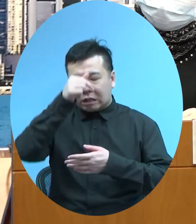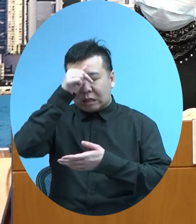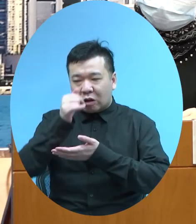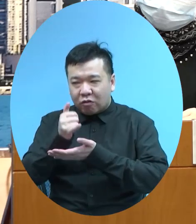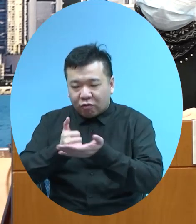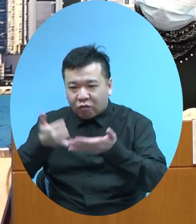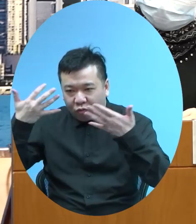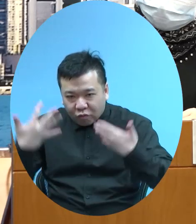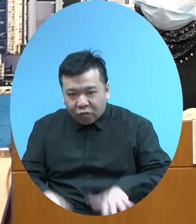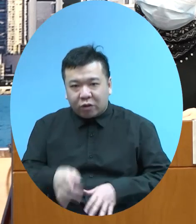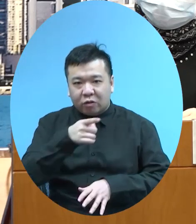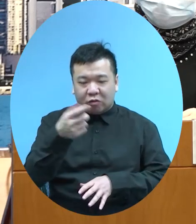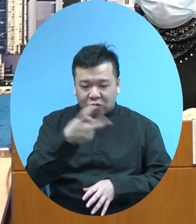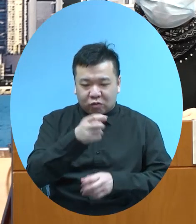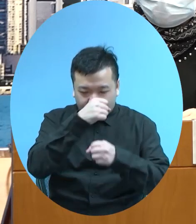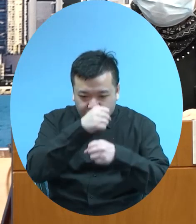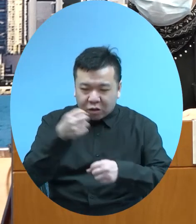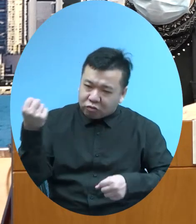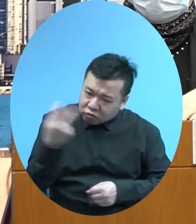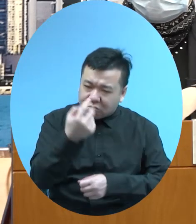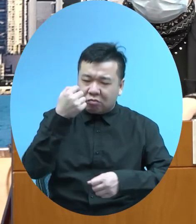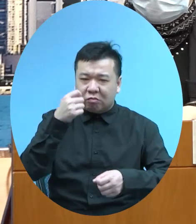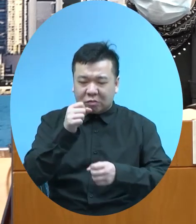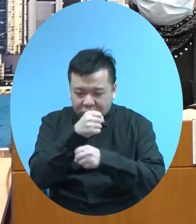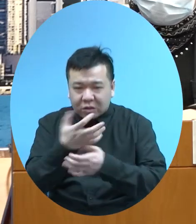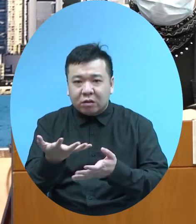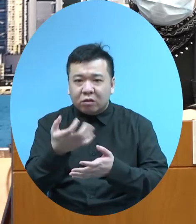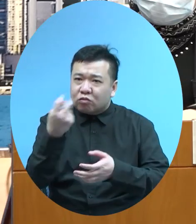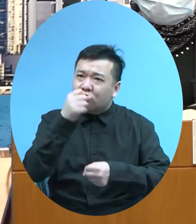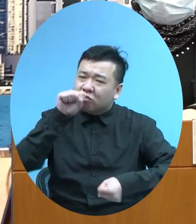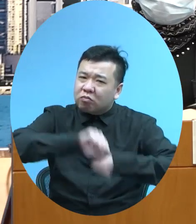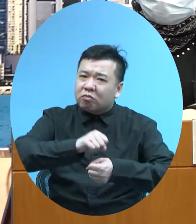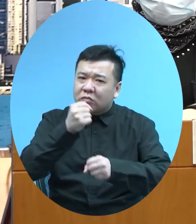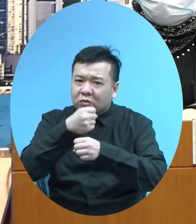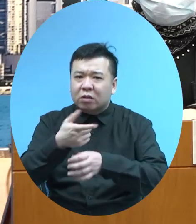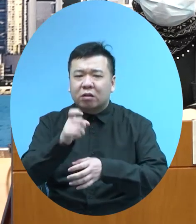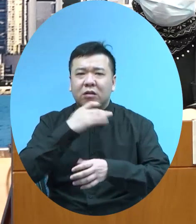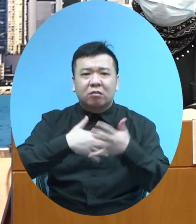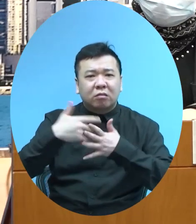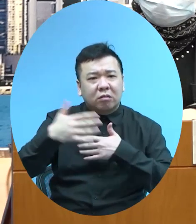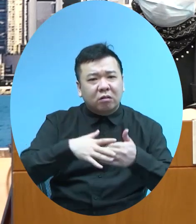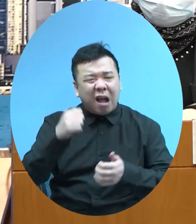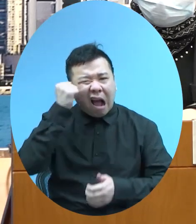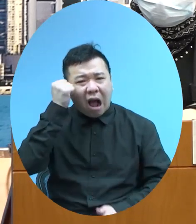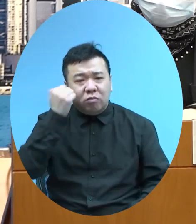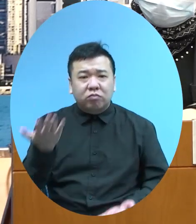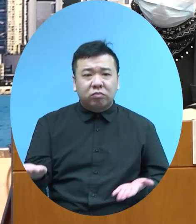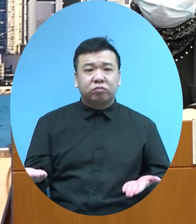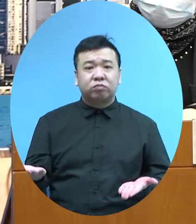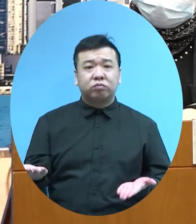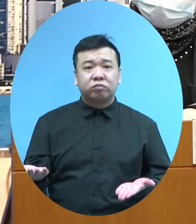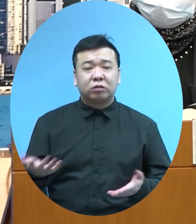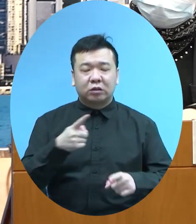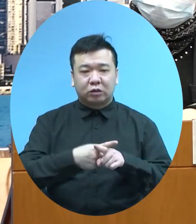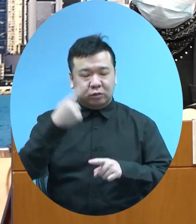做 test 又做又睇臨床嘅情況？究竟唔可以做多步係有啲乜嘢技術困難係做唔到？咁第三就係想